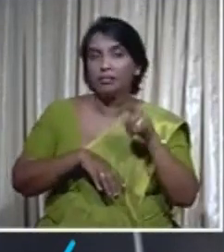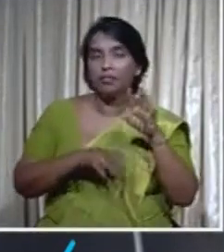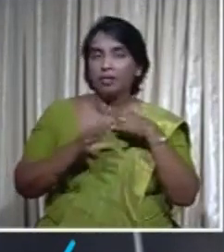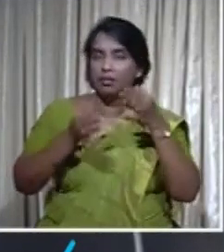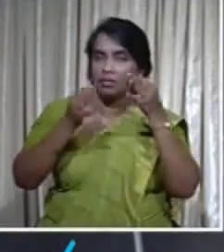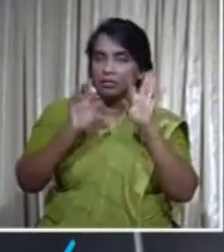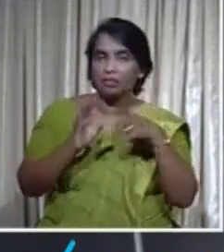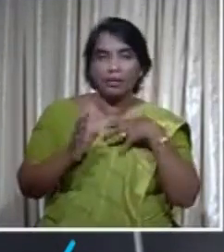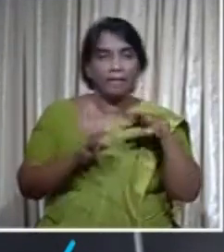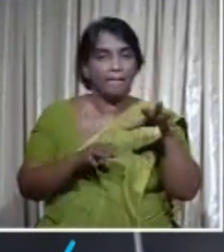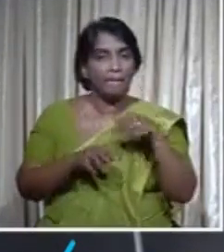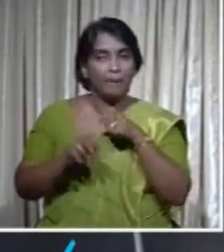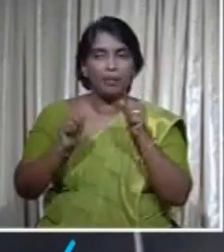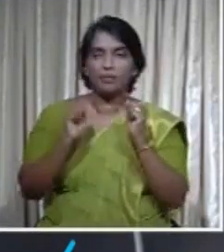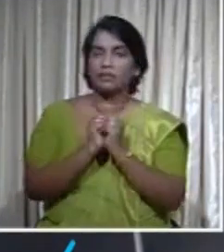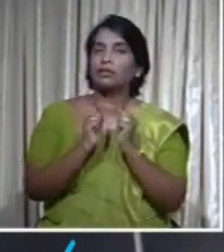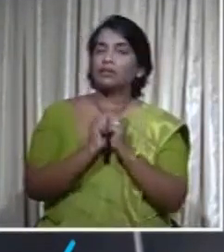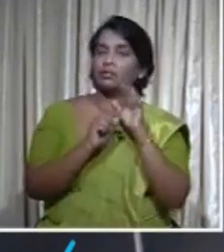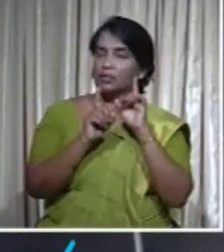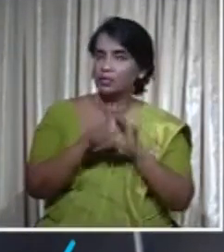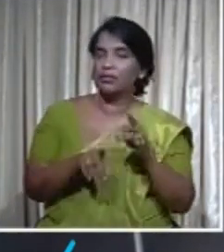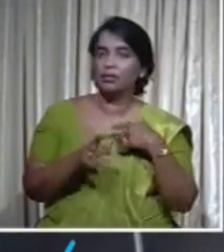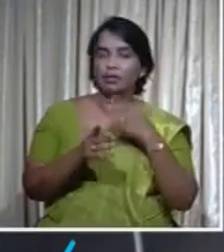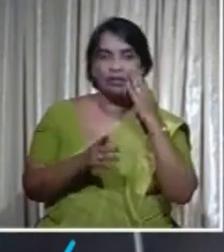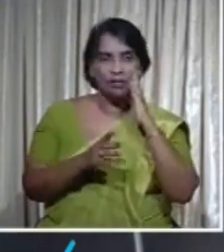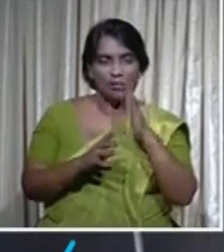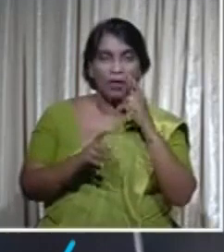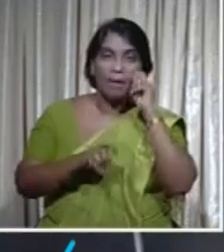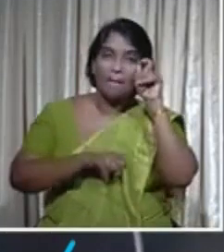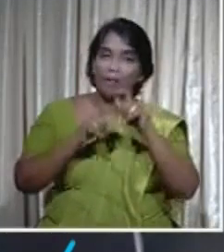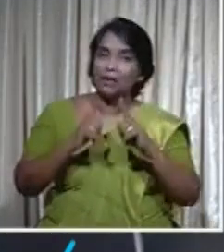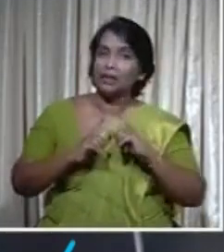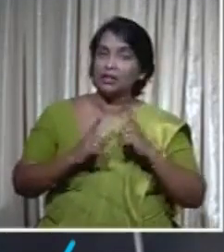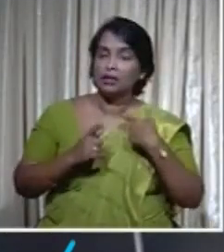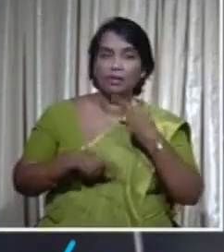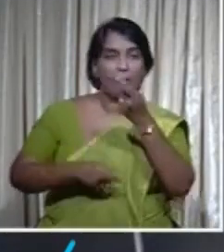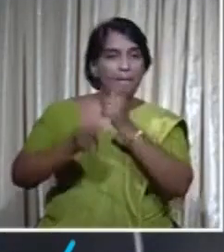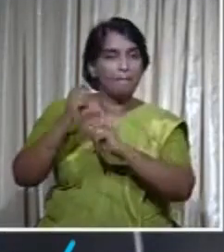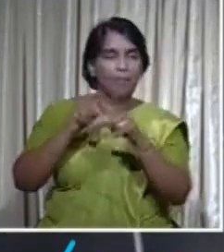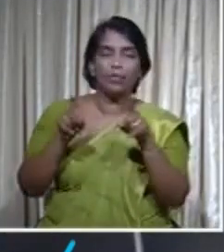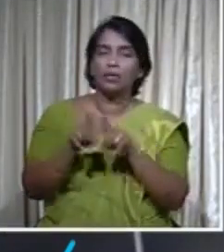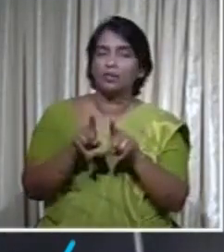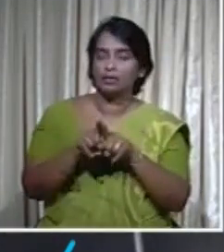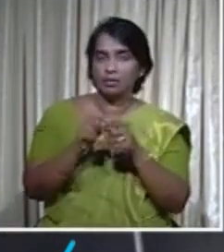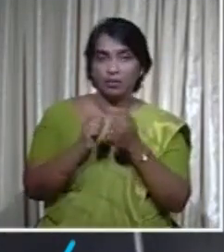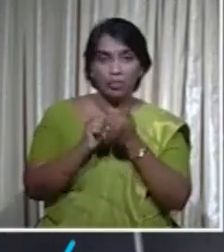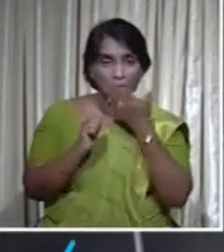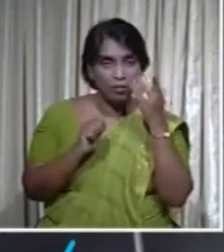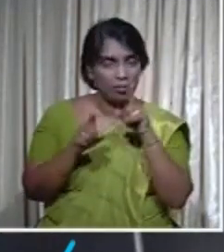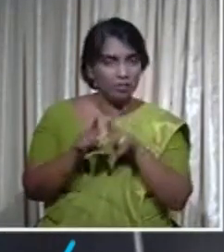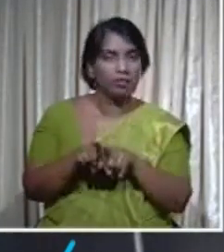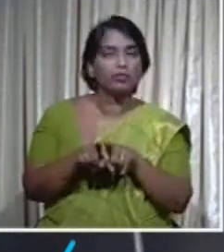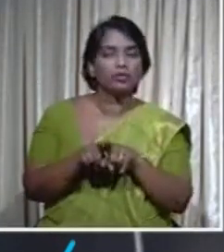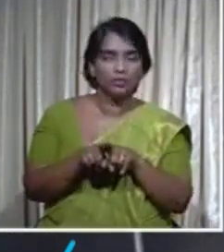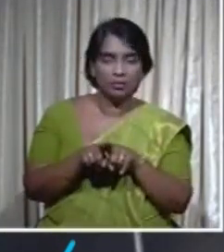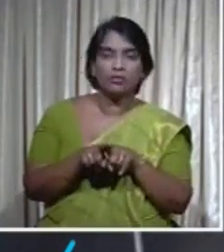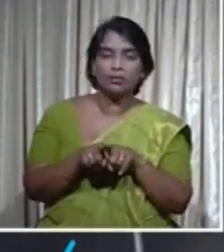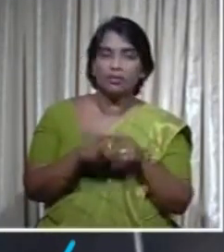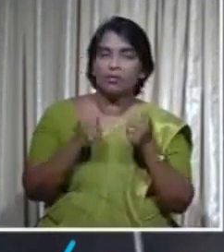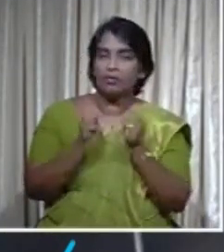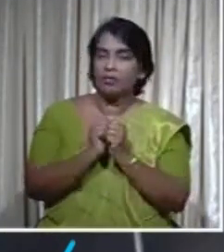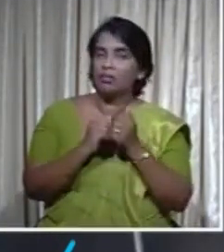அதை சாமானிய மக்கள் வாங்குகின்ற அந்த நிலைமையை நீங்கள் உண்டு பண்ண வேண்டும் என்பது